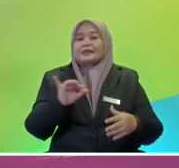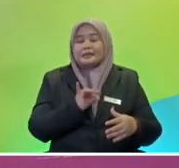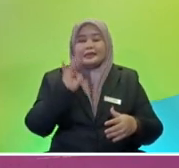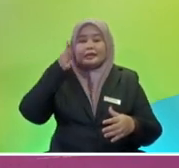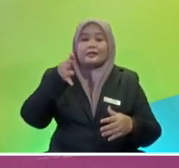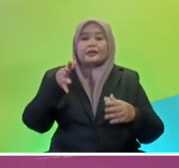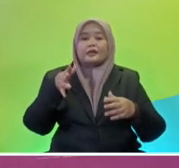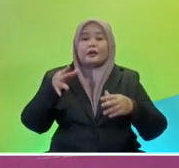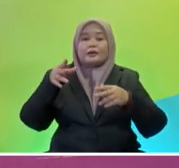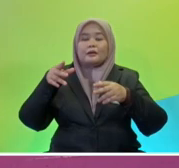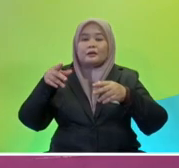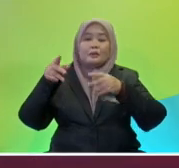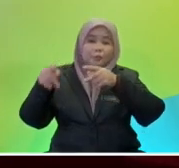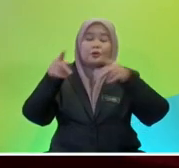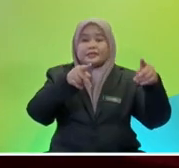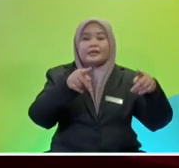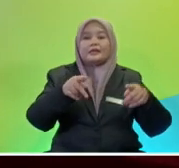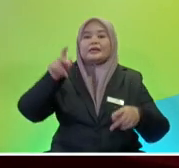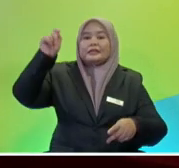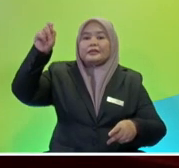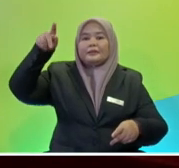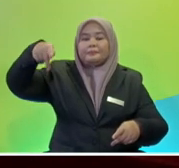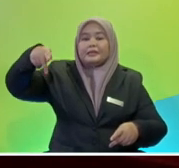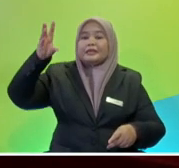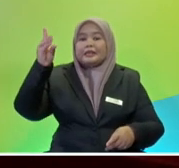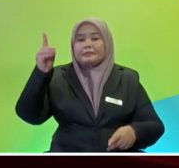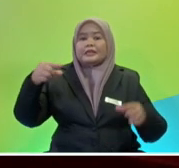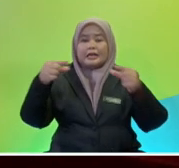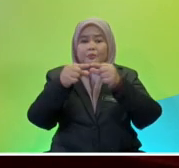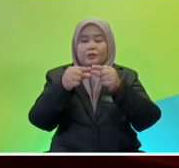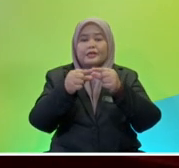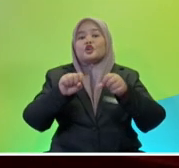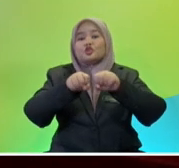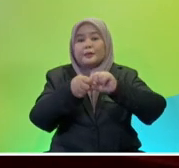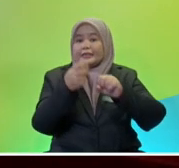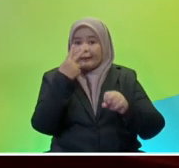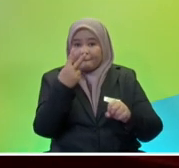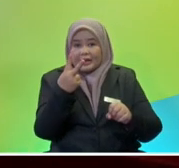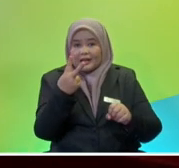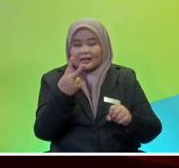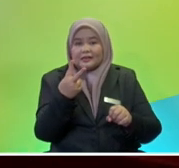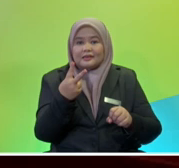Project TV 6a jadi satu teman yang selalu gabungkan supaya nampak